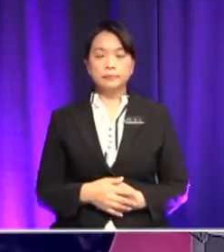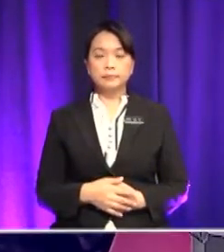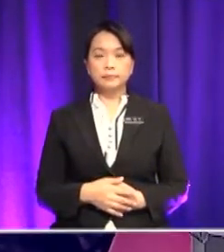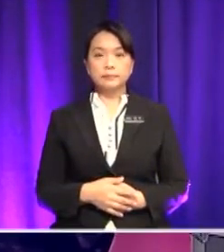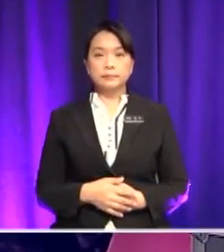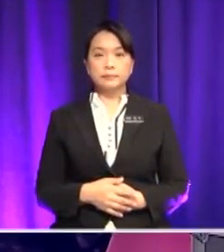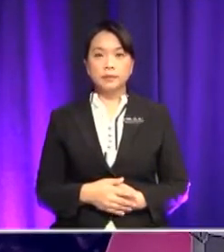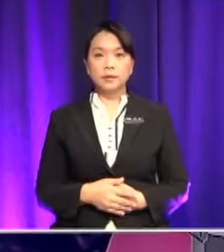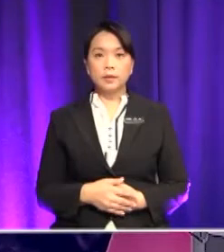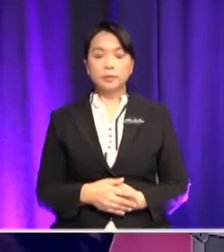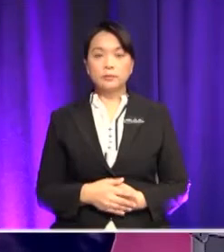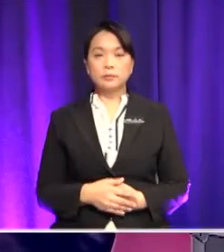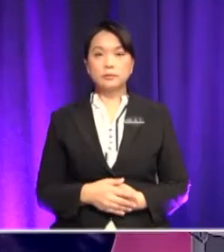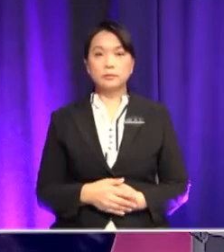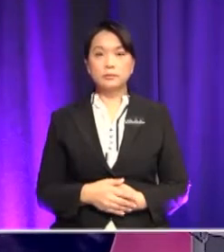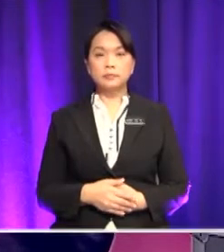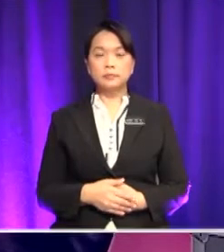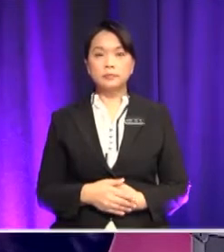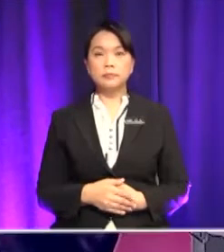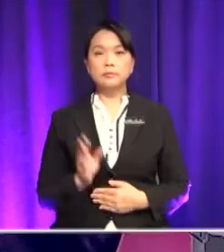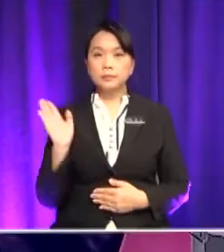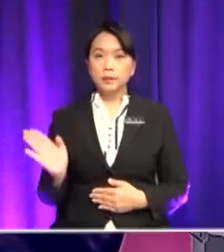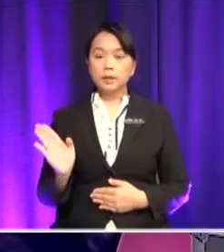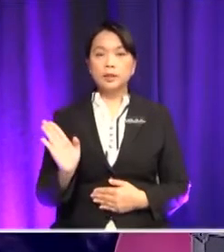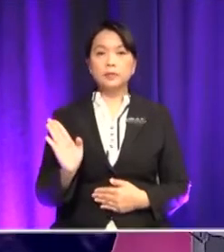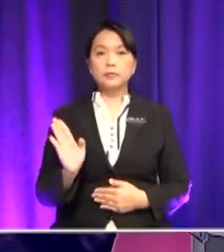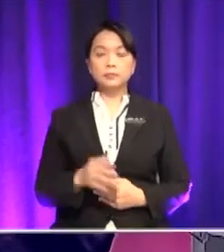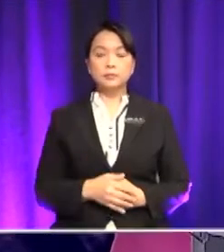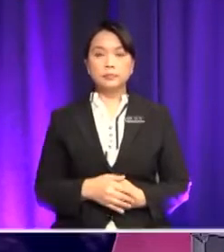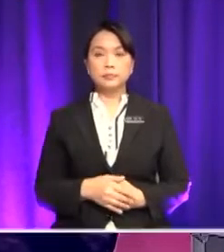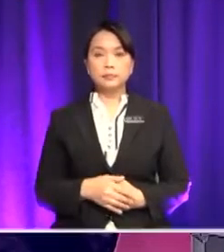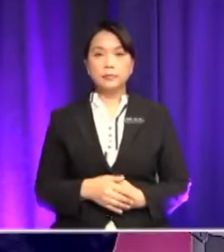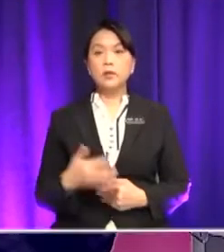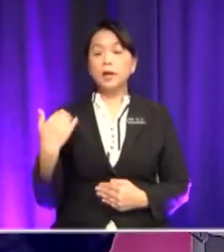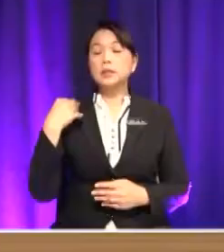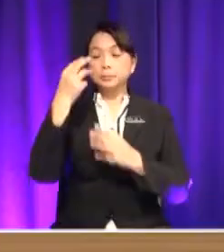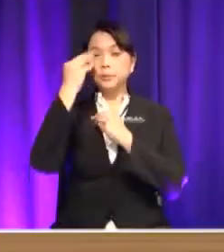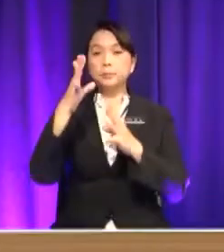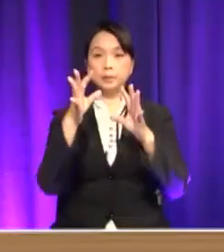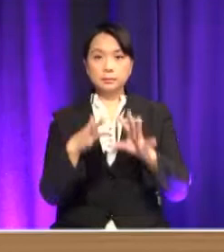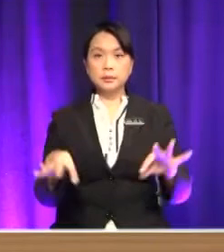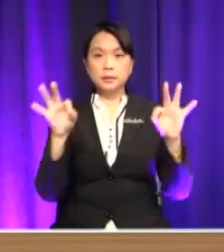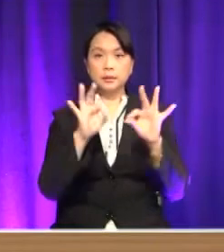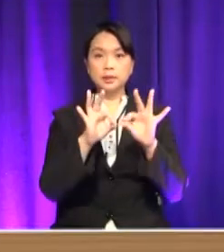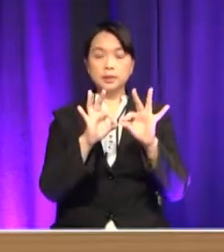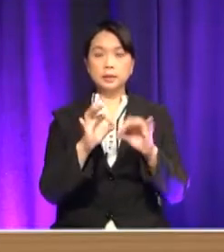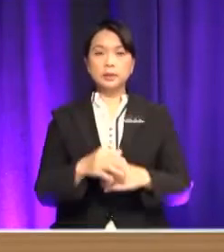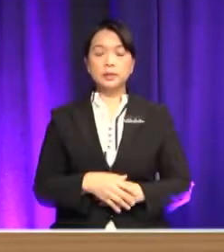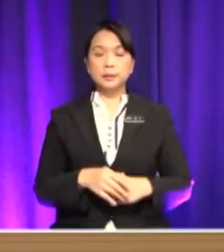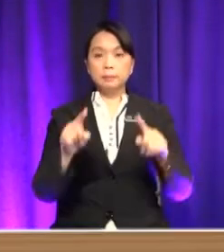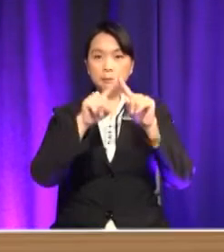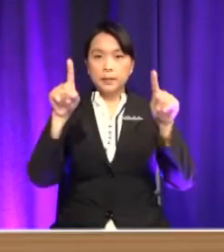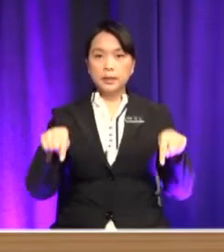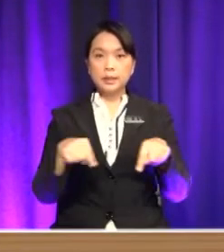kedua, di sini kita nak beritahu ya, dia punya info penting. Pelan lokasi dan pelan tapak ni perlu